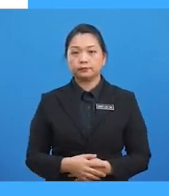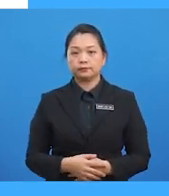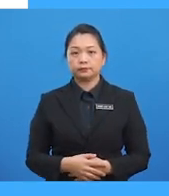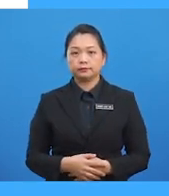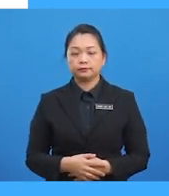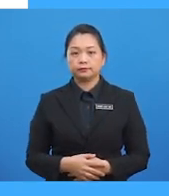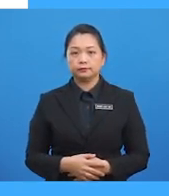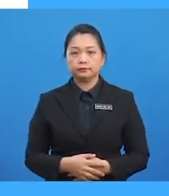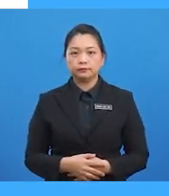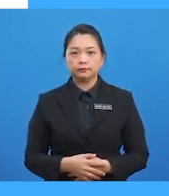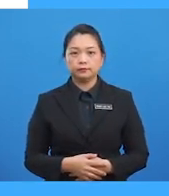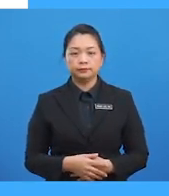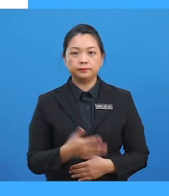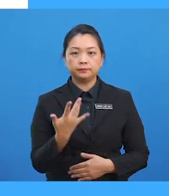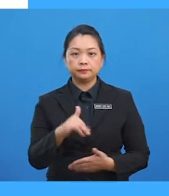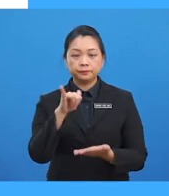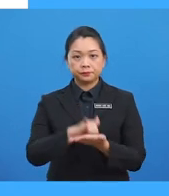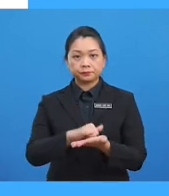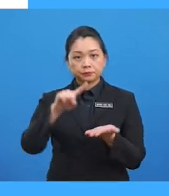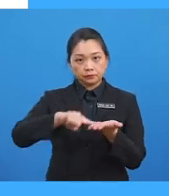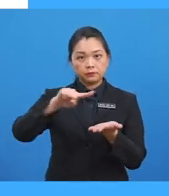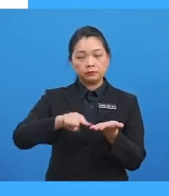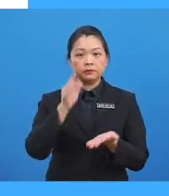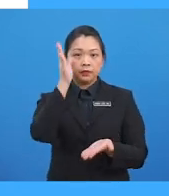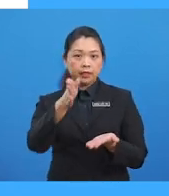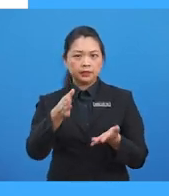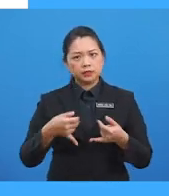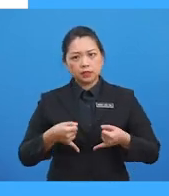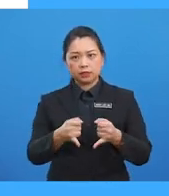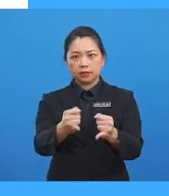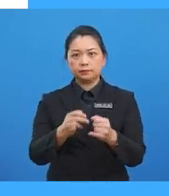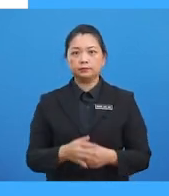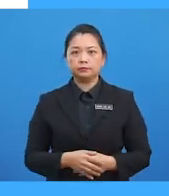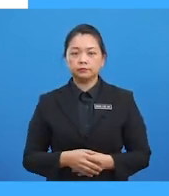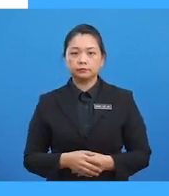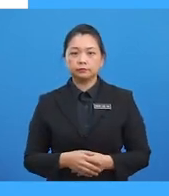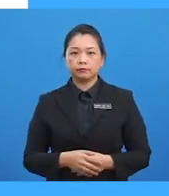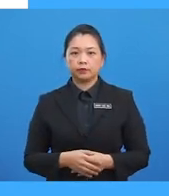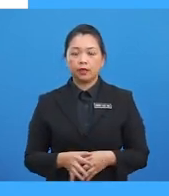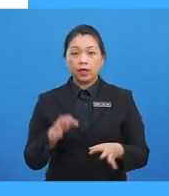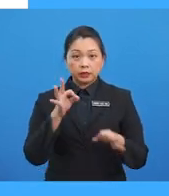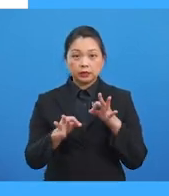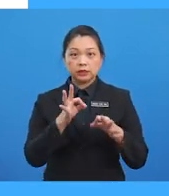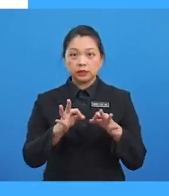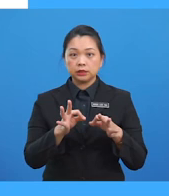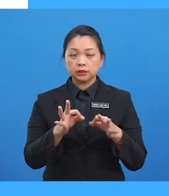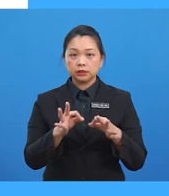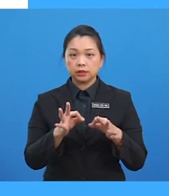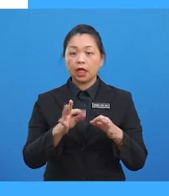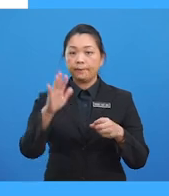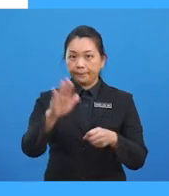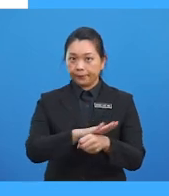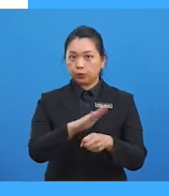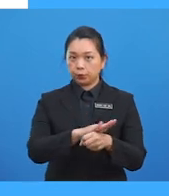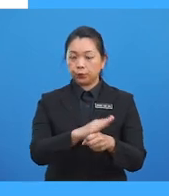ditetapkan. Seterusnya, pemeriksaan akan dijalankan. Ketiga, jika memenuhi pematuhan yang